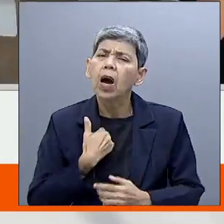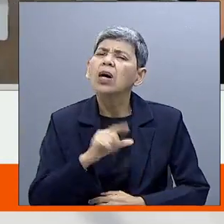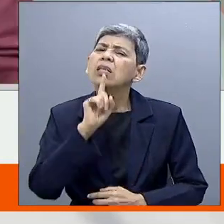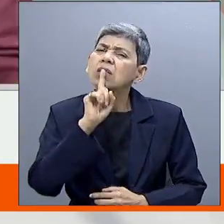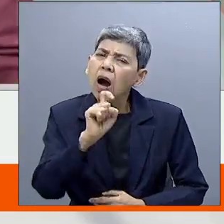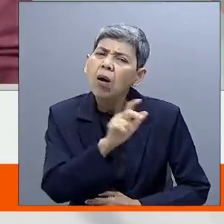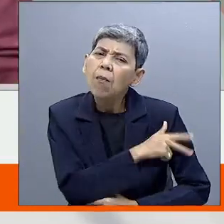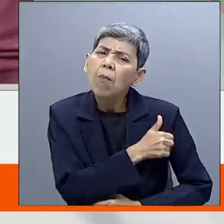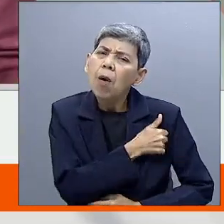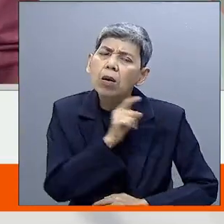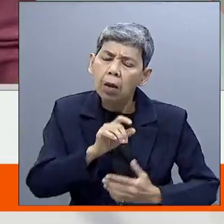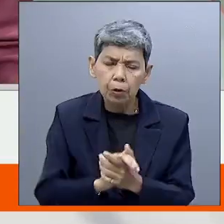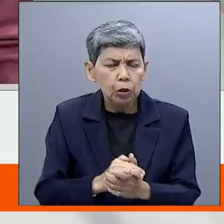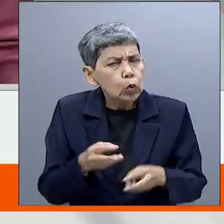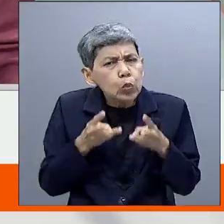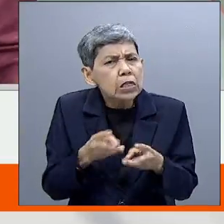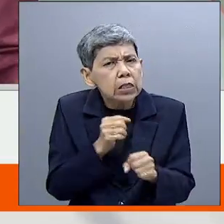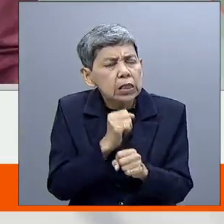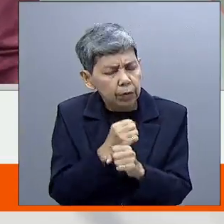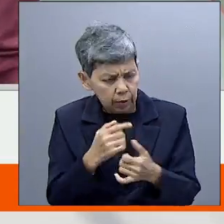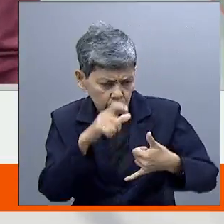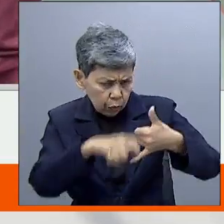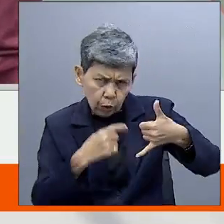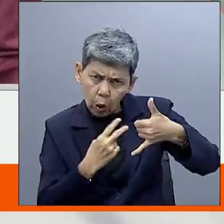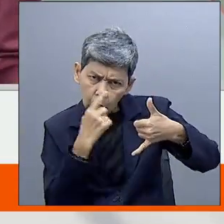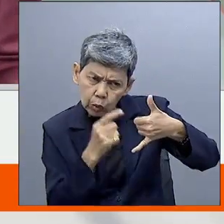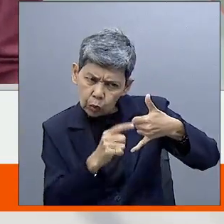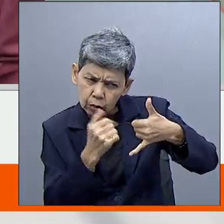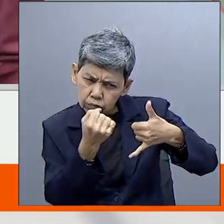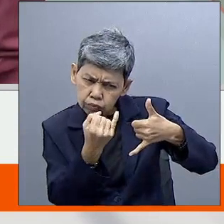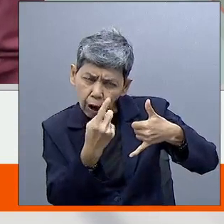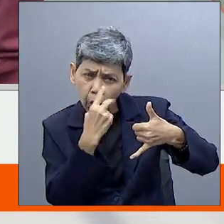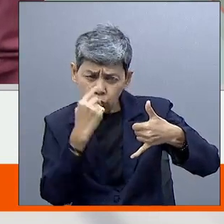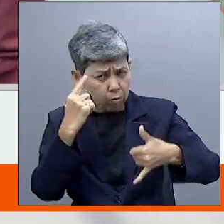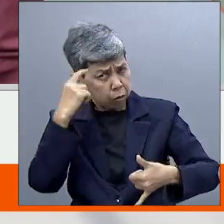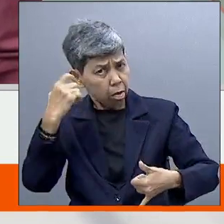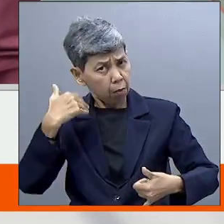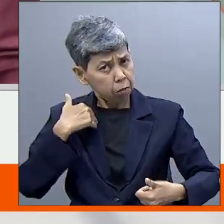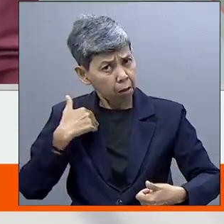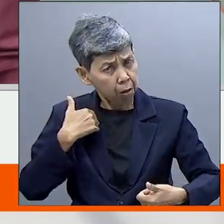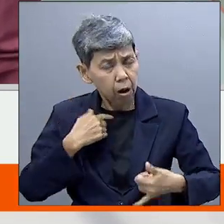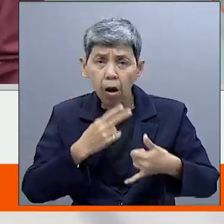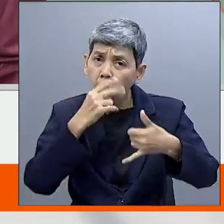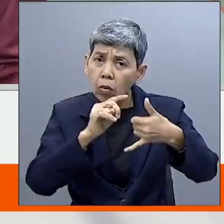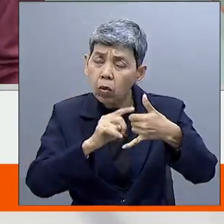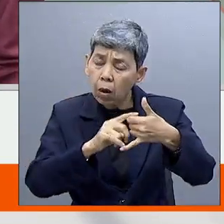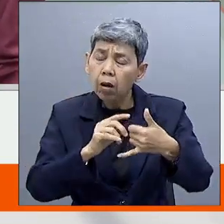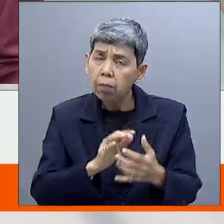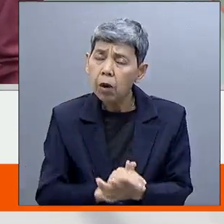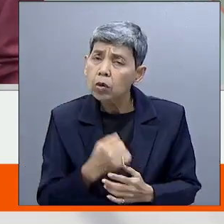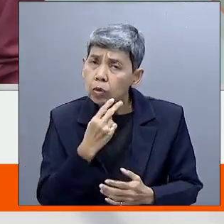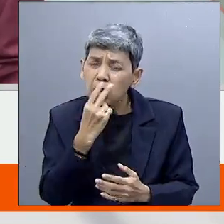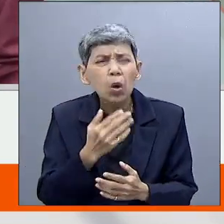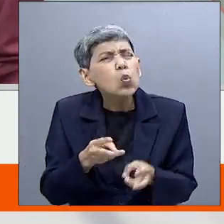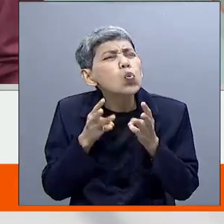ณีล่าสุดอย่างเงี้ยอาจจะต้องอาศัยเรื่องของการประเมินสภาพจิตให้เห็นชัดเจนด้วยหรือไม่ว่าจะมีอาการผิดปกติจริงหรือเปล่านะคะคุณหมอจะ